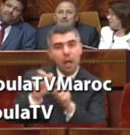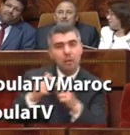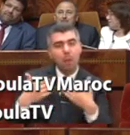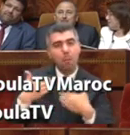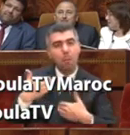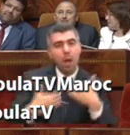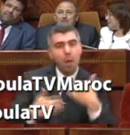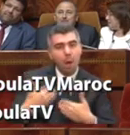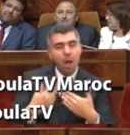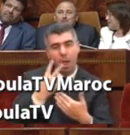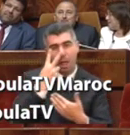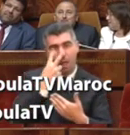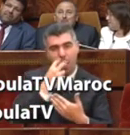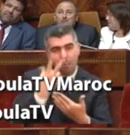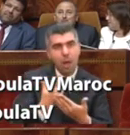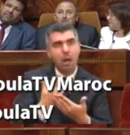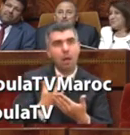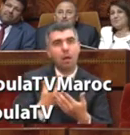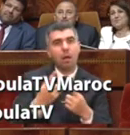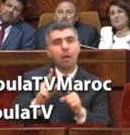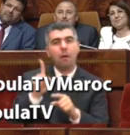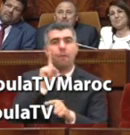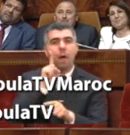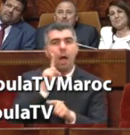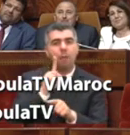للمعاقين، للمكفوفين، للارامين،